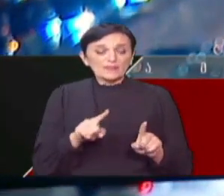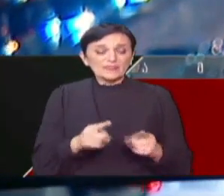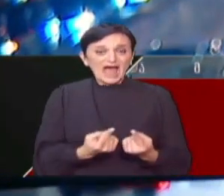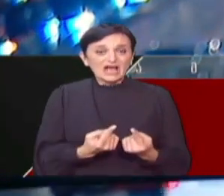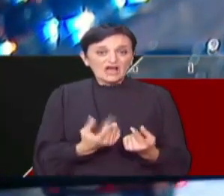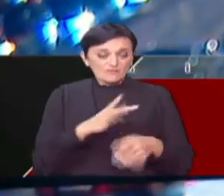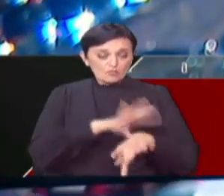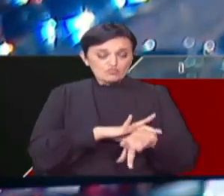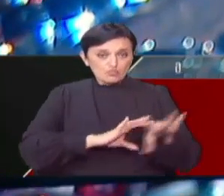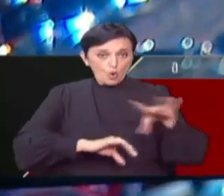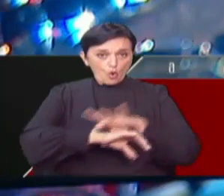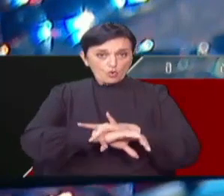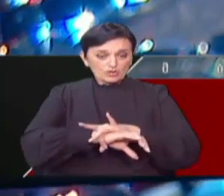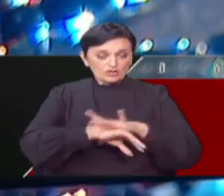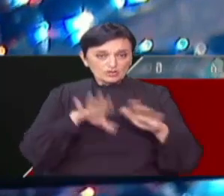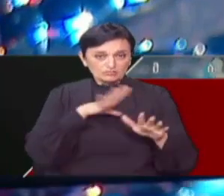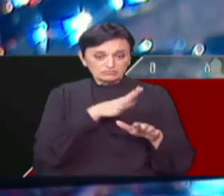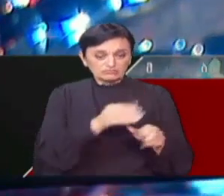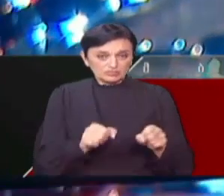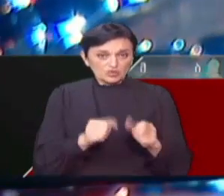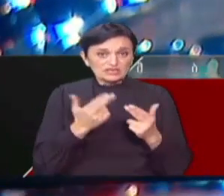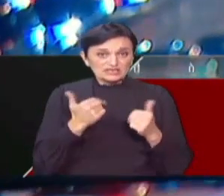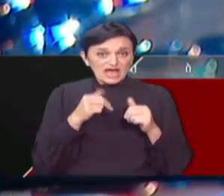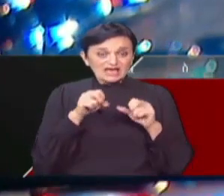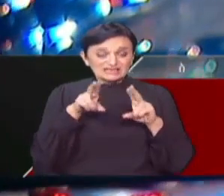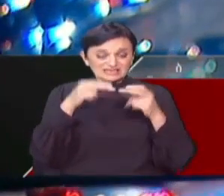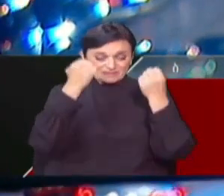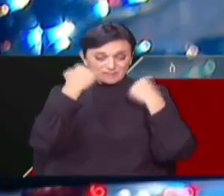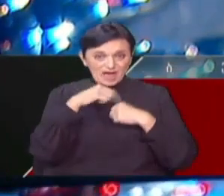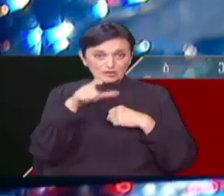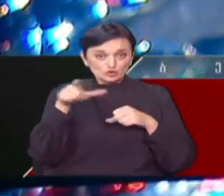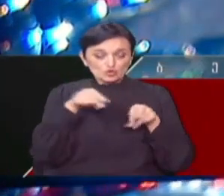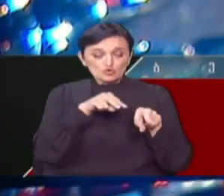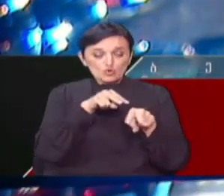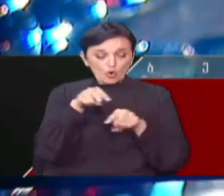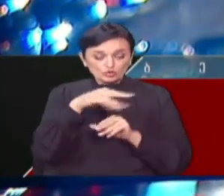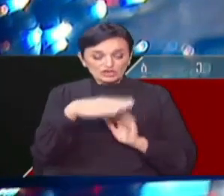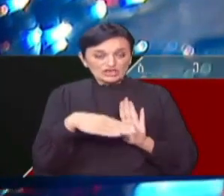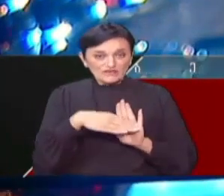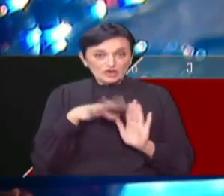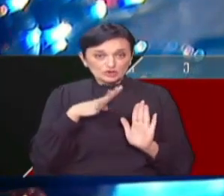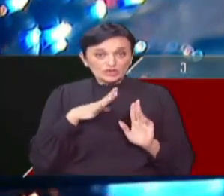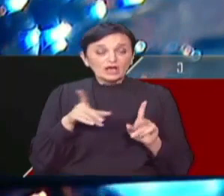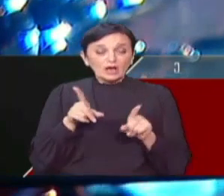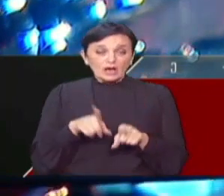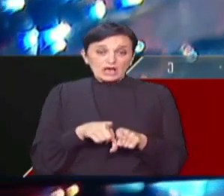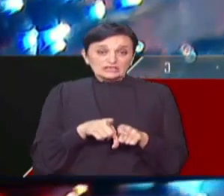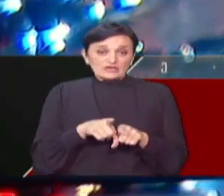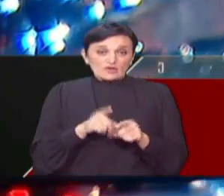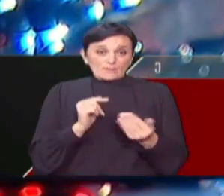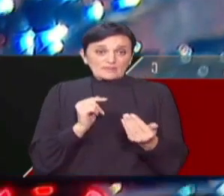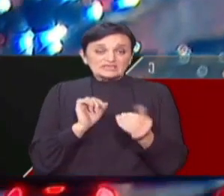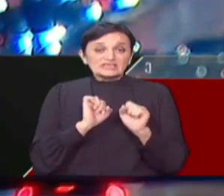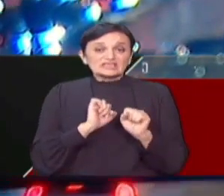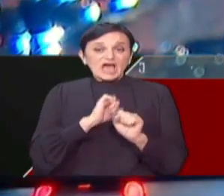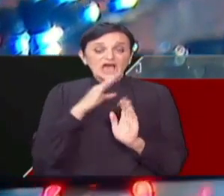დაკავებული, ხელბორკილები ჰქონდა მას და სპეცრაზმელების კონტროლის ქვეშ იმყოფებოდა და ასევე მისი დაცვის